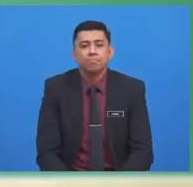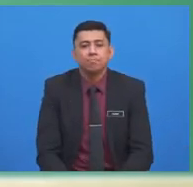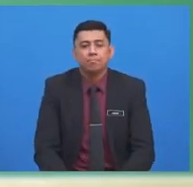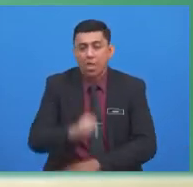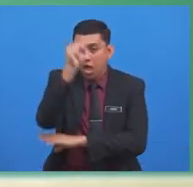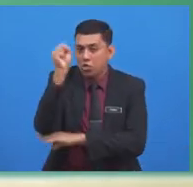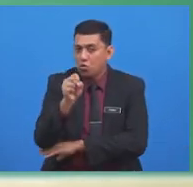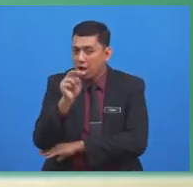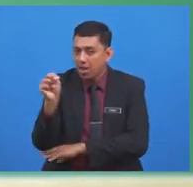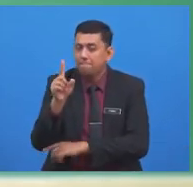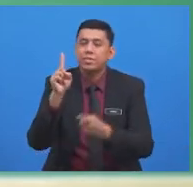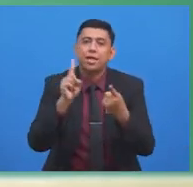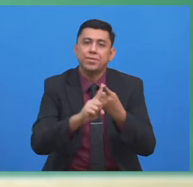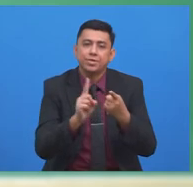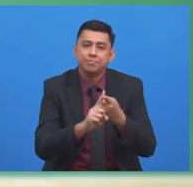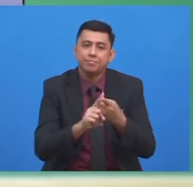Soalan pertama.